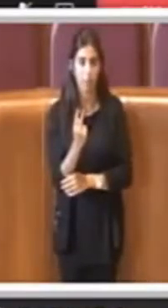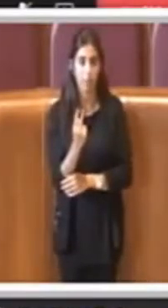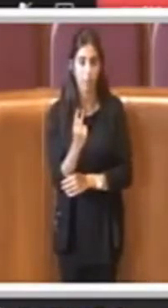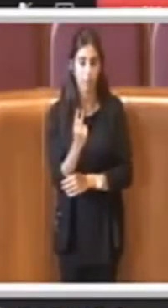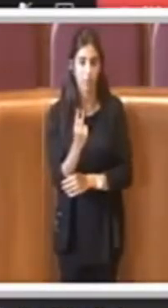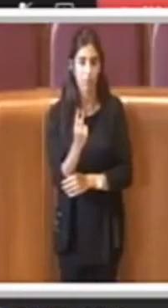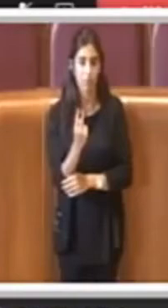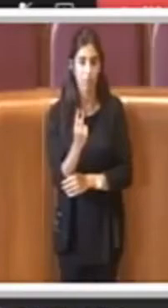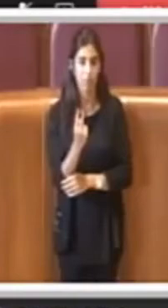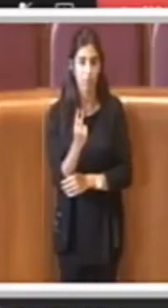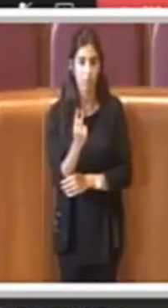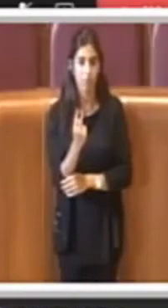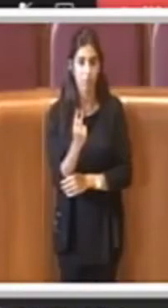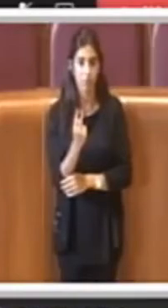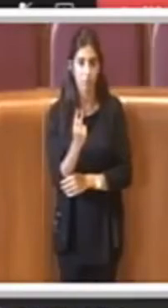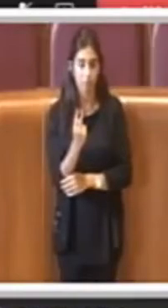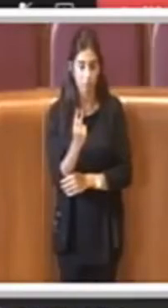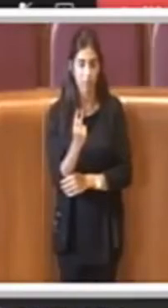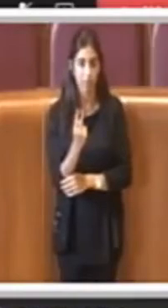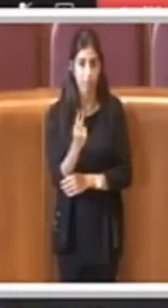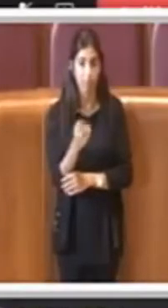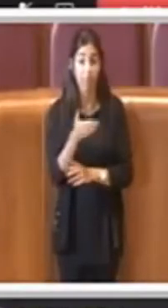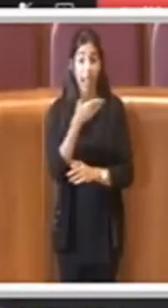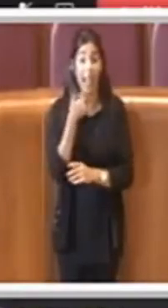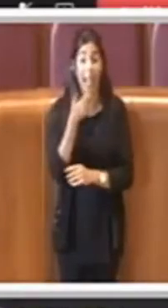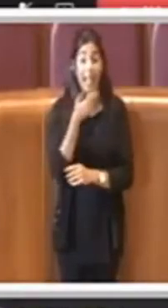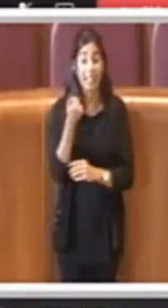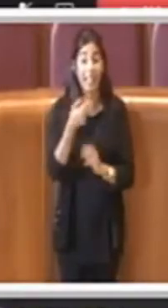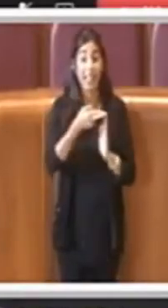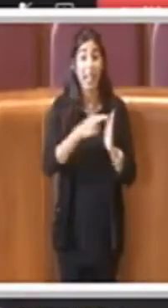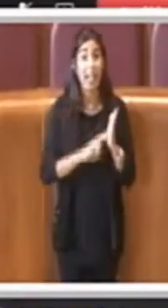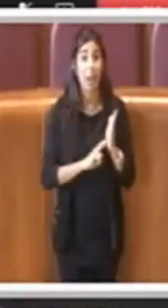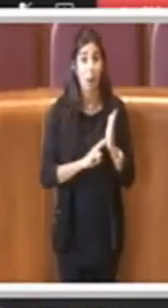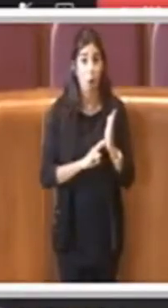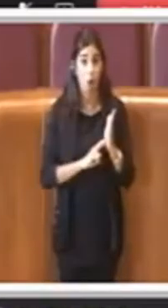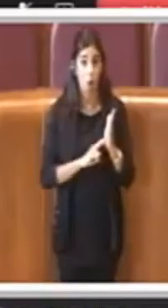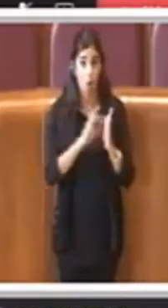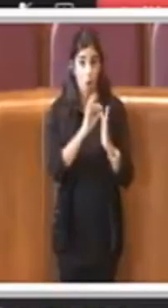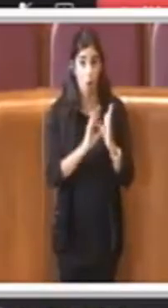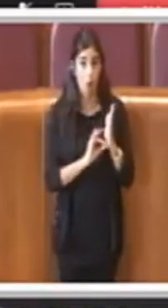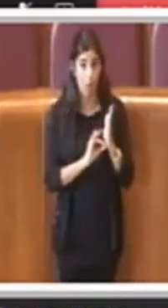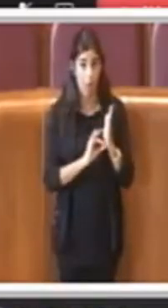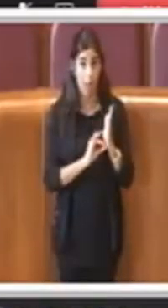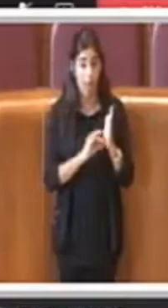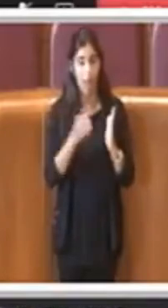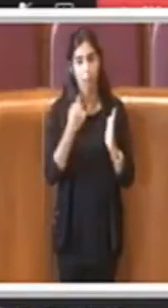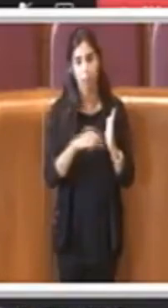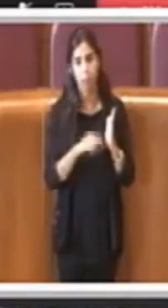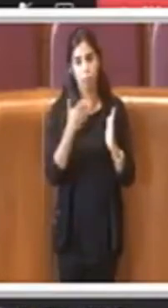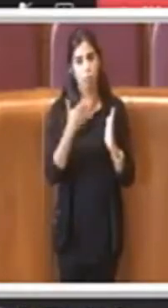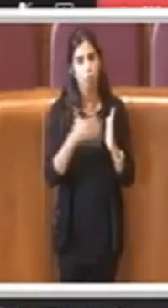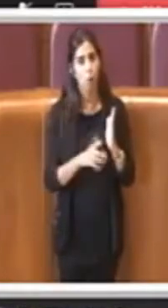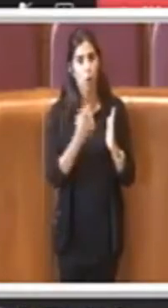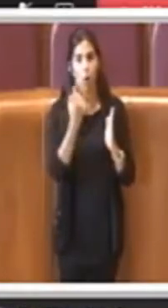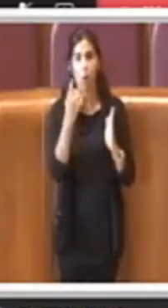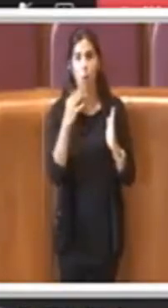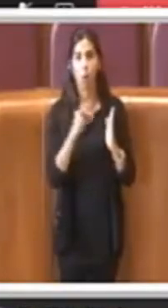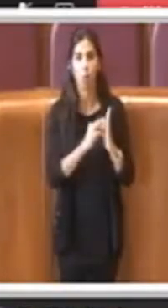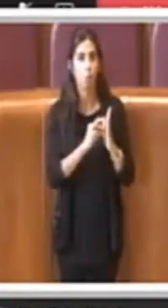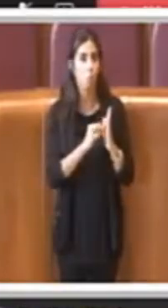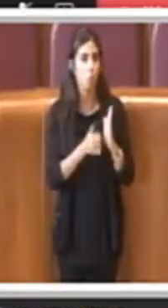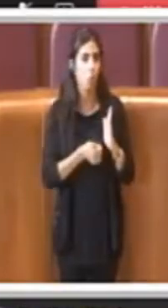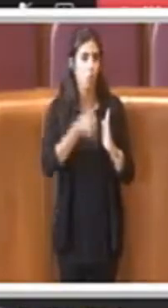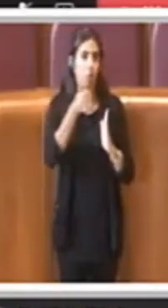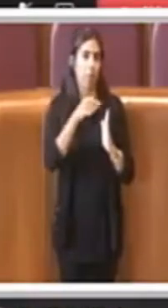l'assenza di regolamentazione, e quindi la deregulation, come sappiamo, è uno dei punti cardine dei principi del